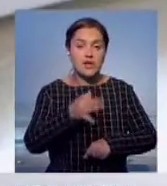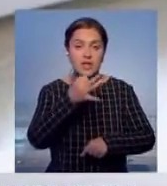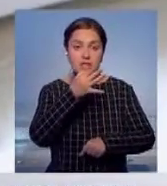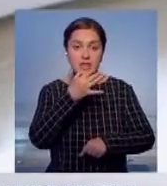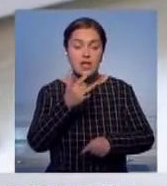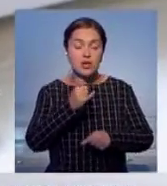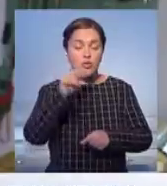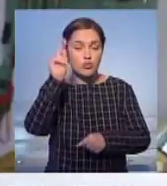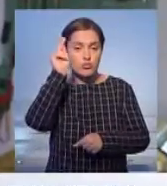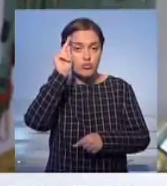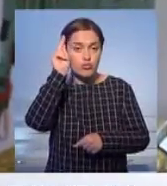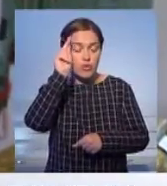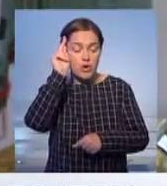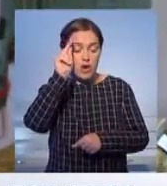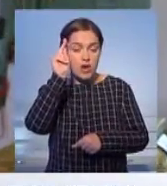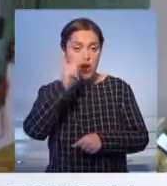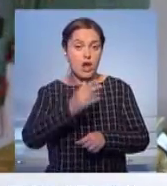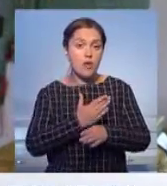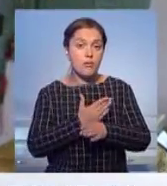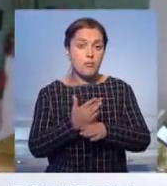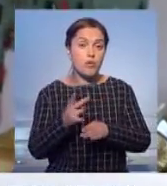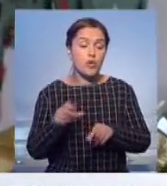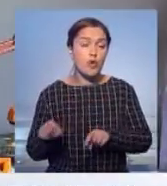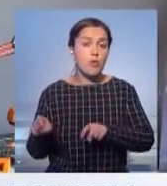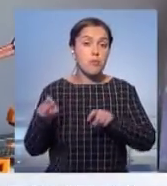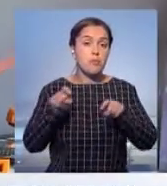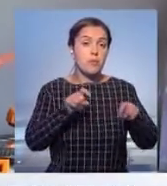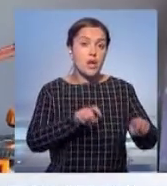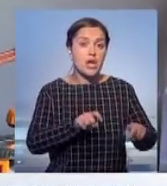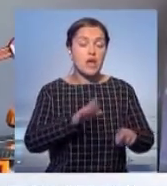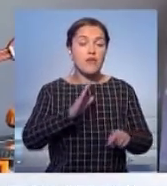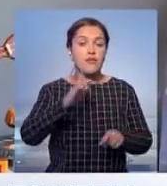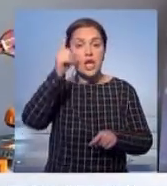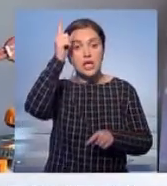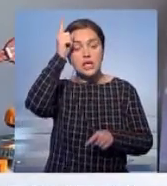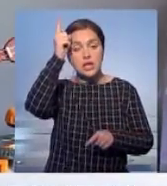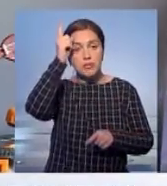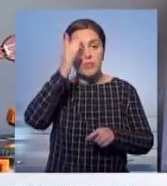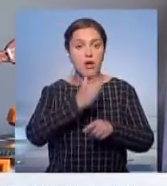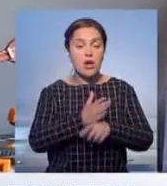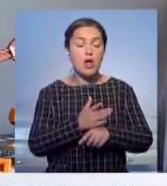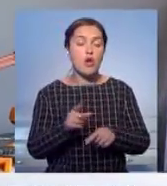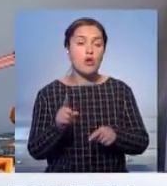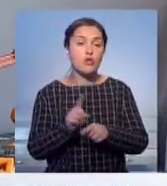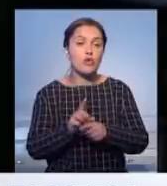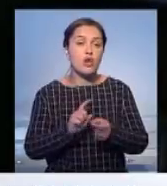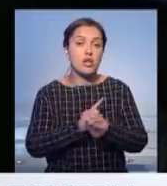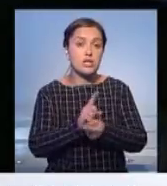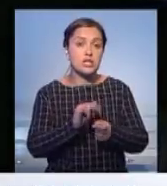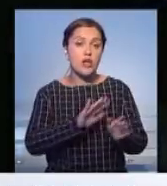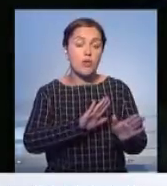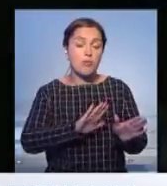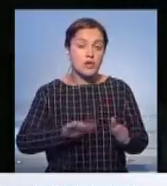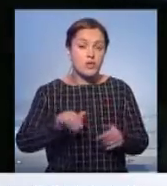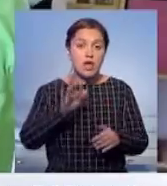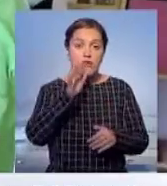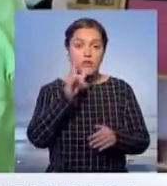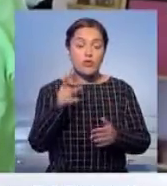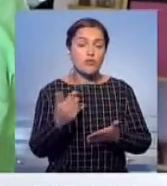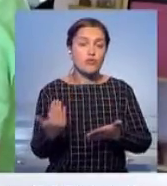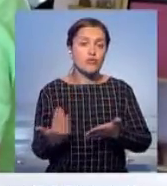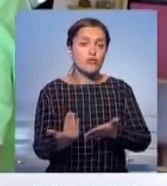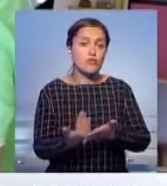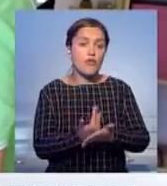освоил нелегкое мастерство. Но переезд на историческую родину в Германию внес свои коррективы. И вот спустя годы он вновь